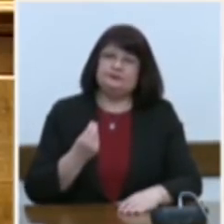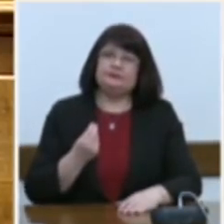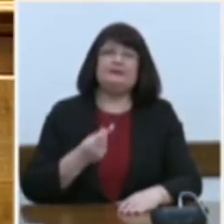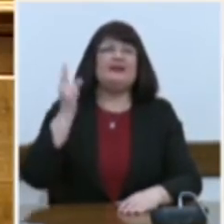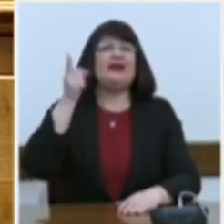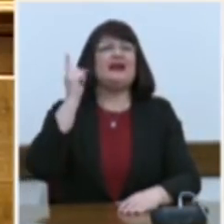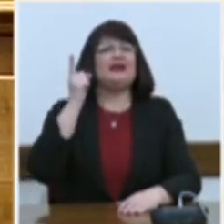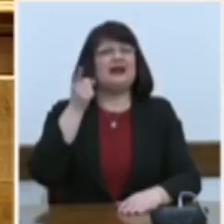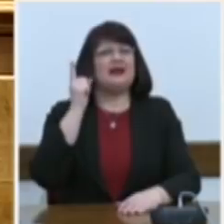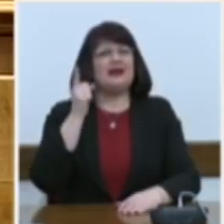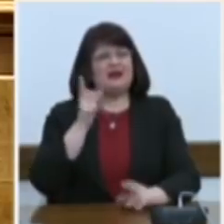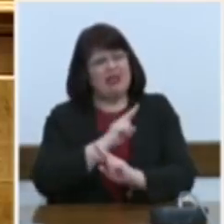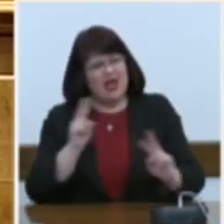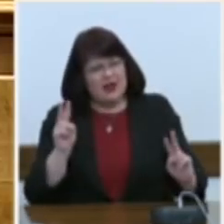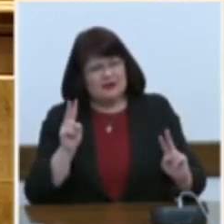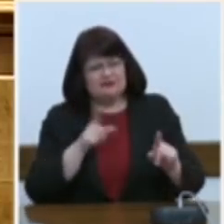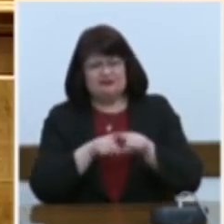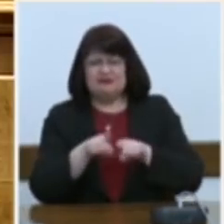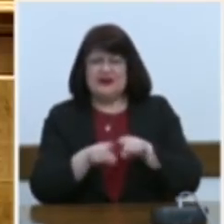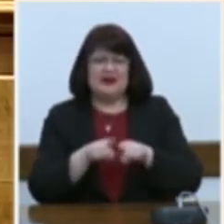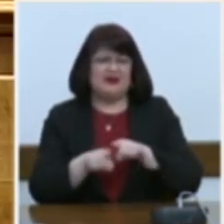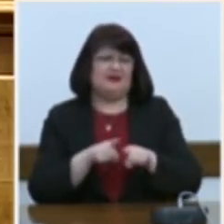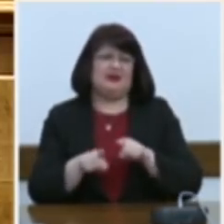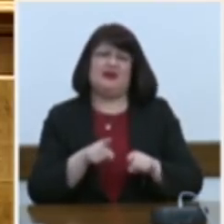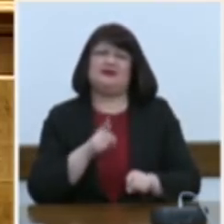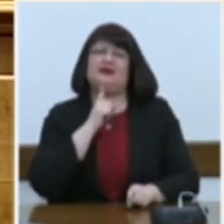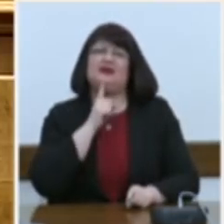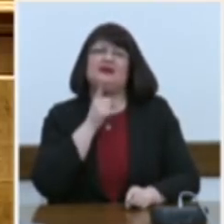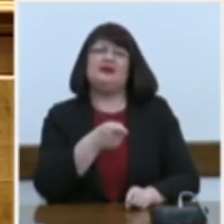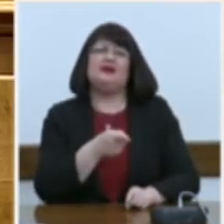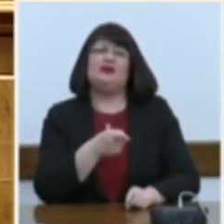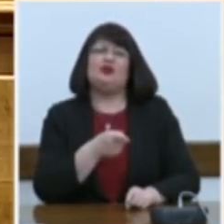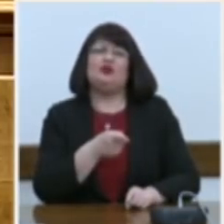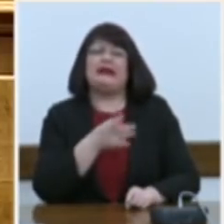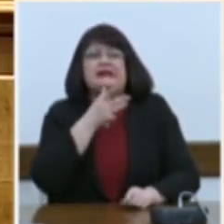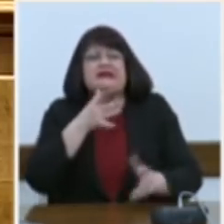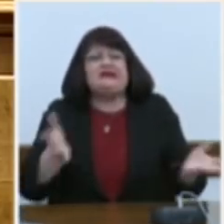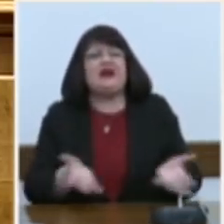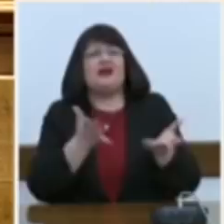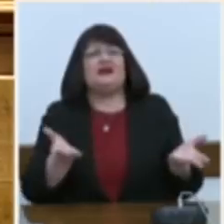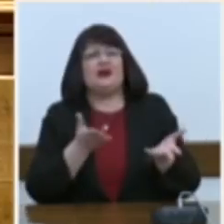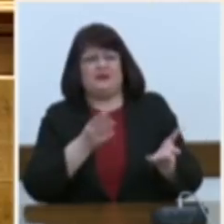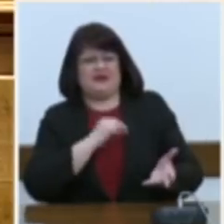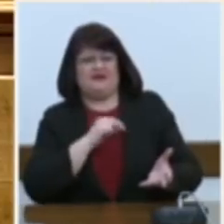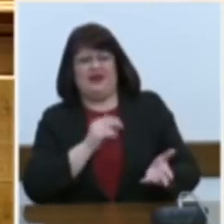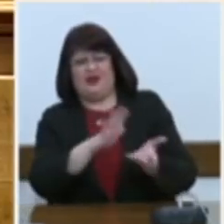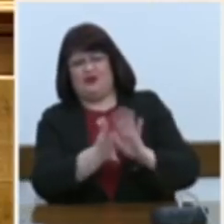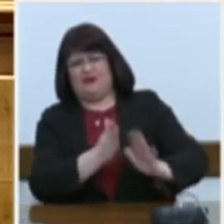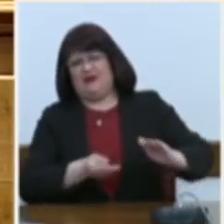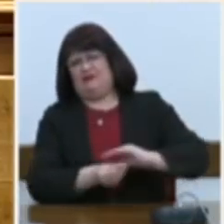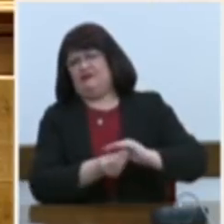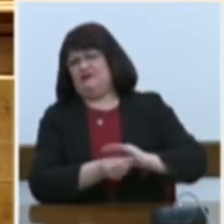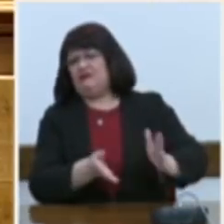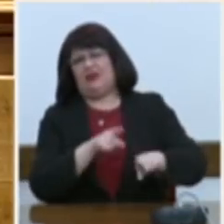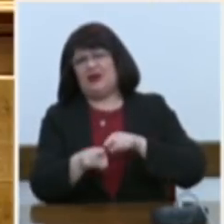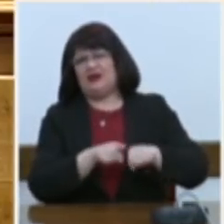κριτική δεν έχει σχέση με καμιά υπόγα ούτε με καμιά παράγκα. Γιατί τελικά ό,τι φέρνετε